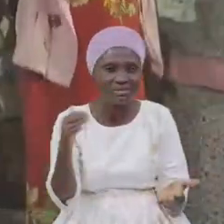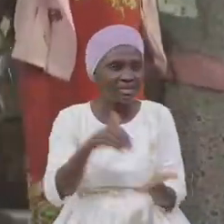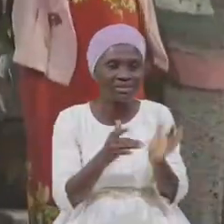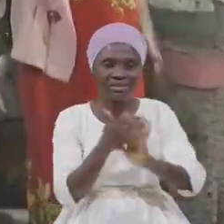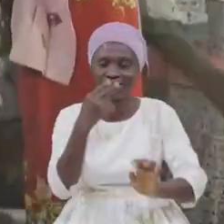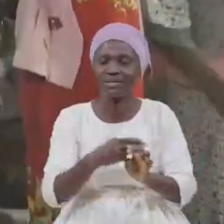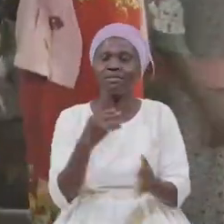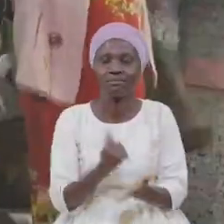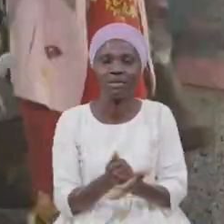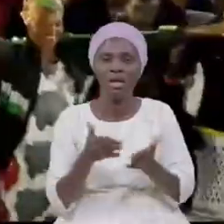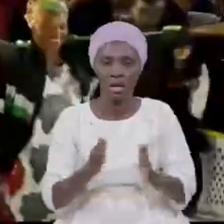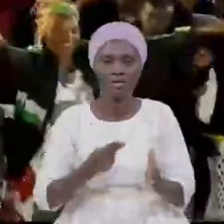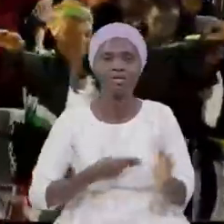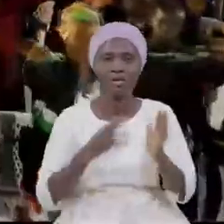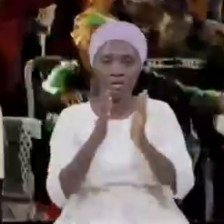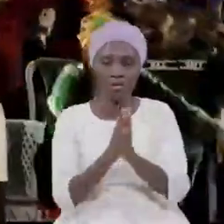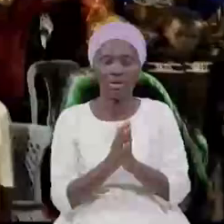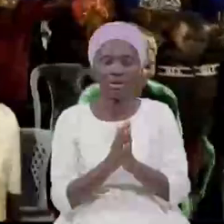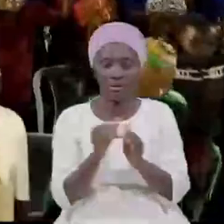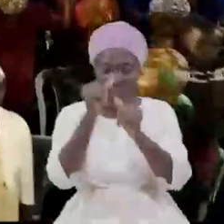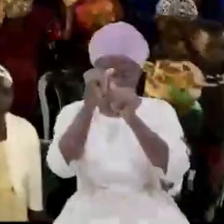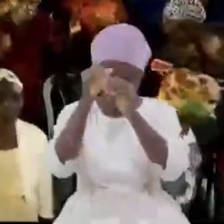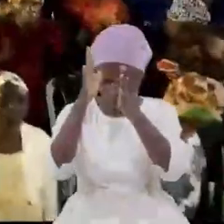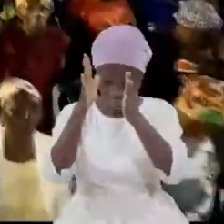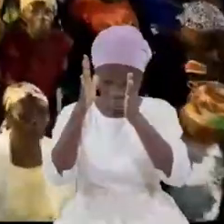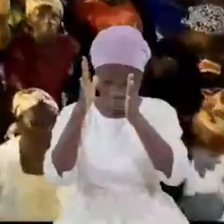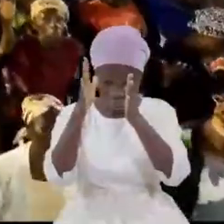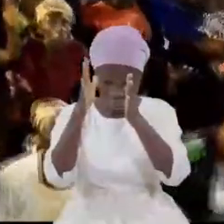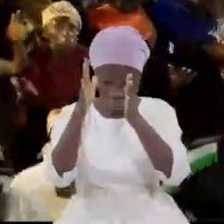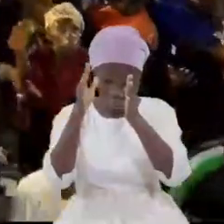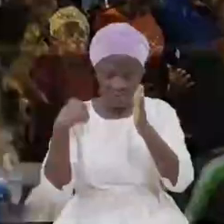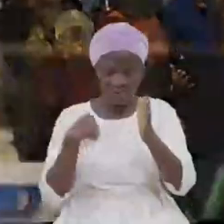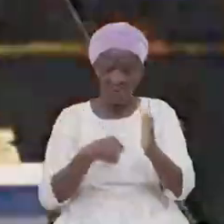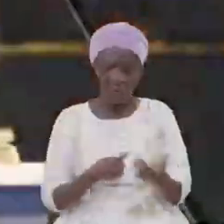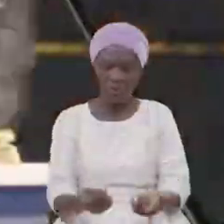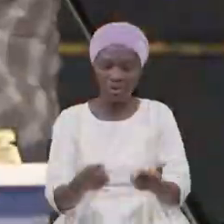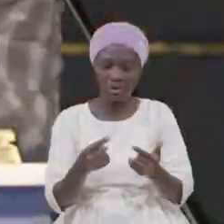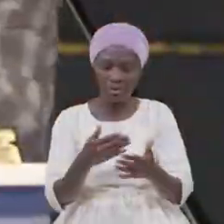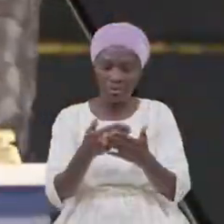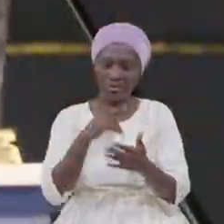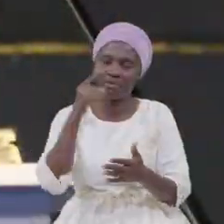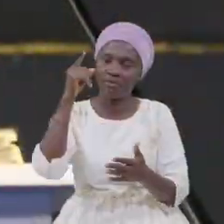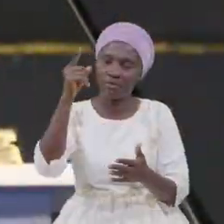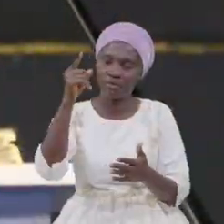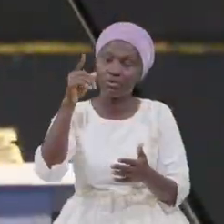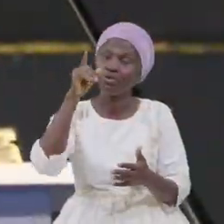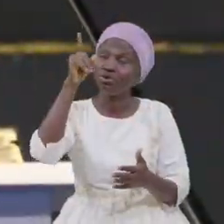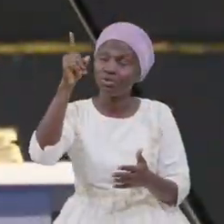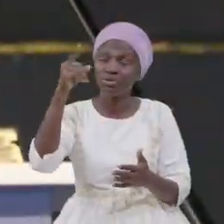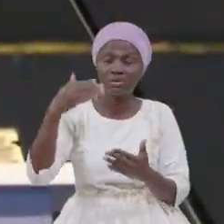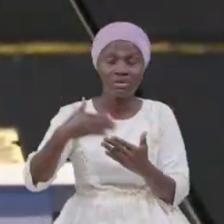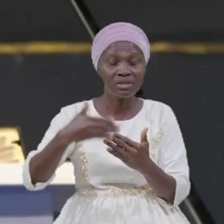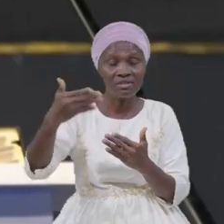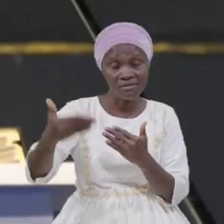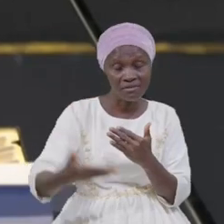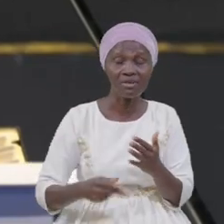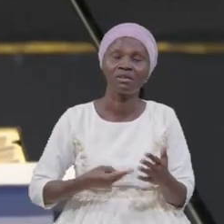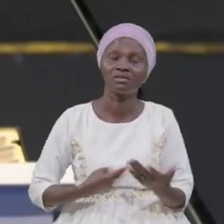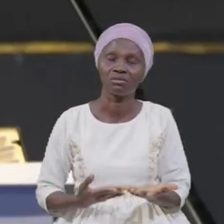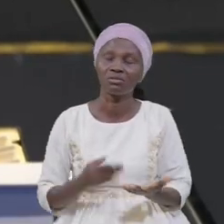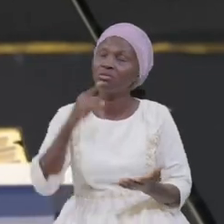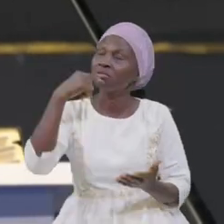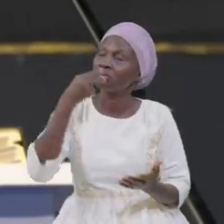Prions ensemble. Père, nous venons devant toi. Tu nous as invités. Tu nous as